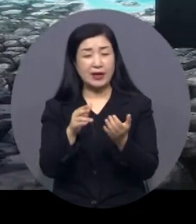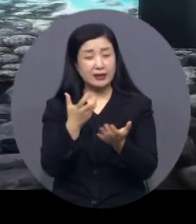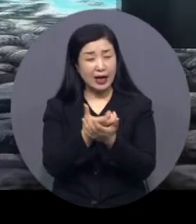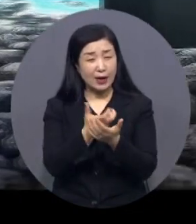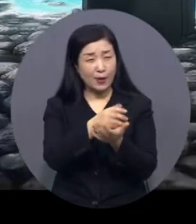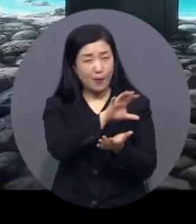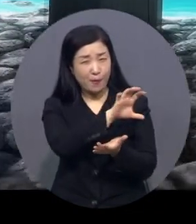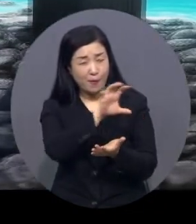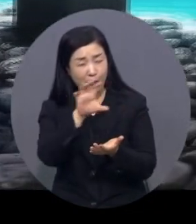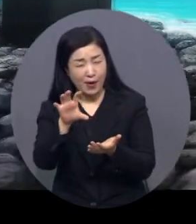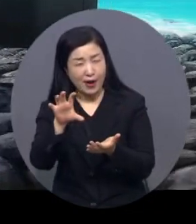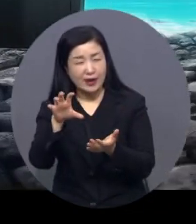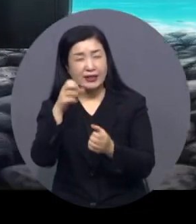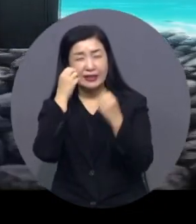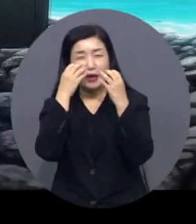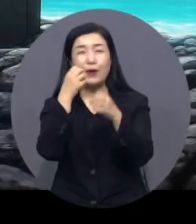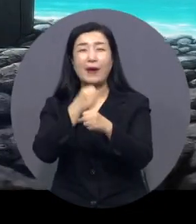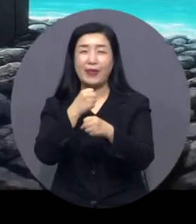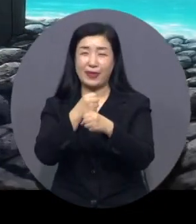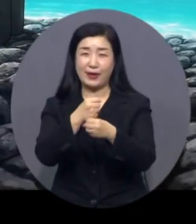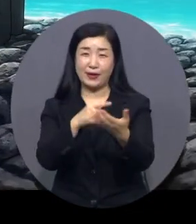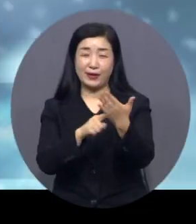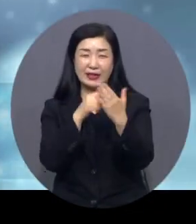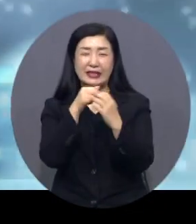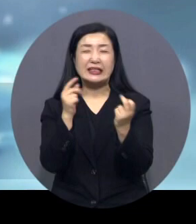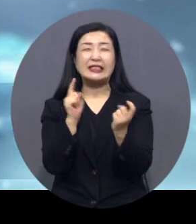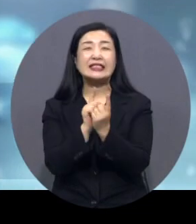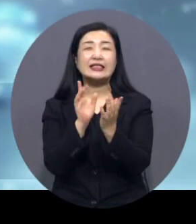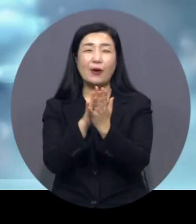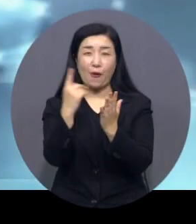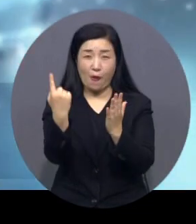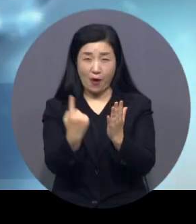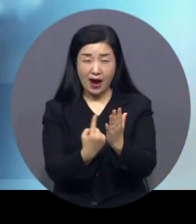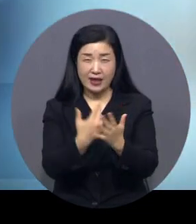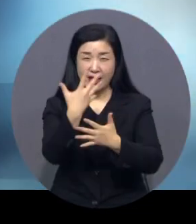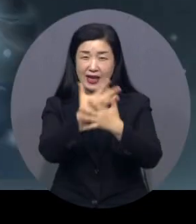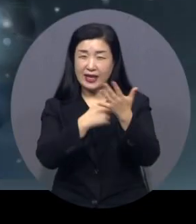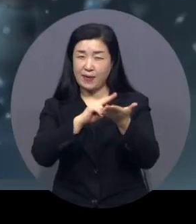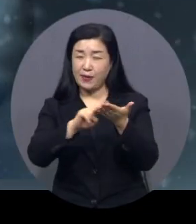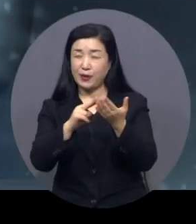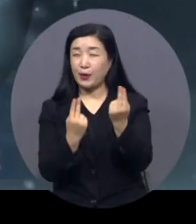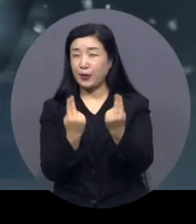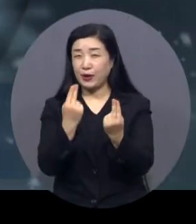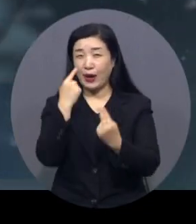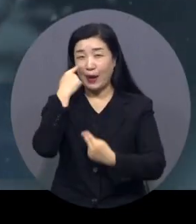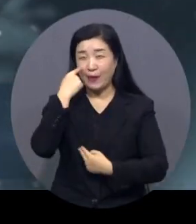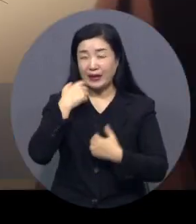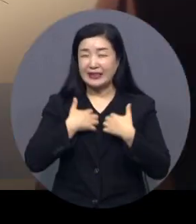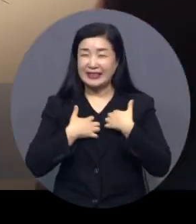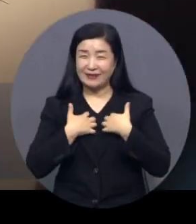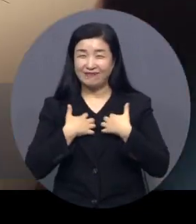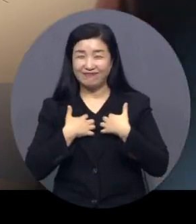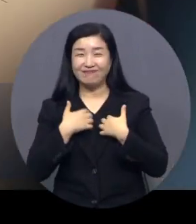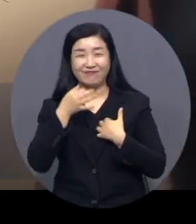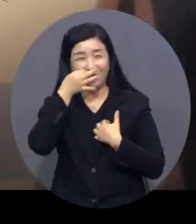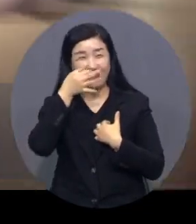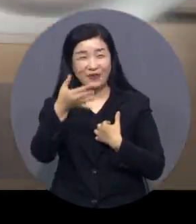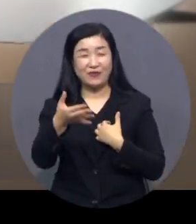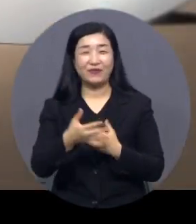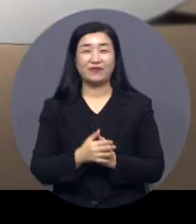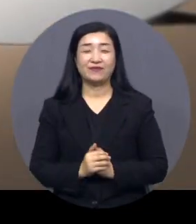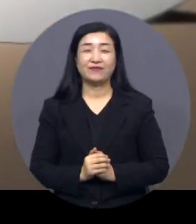새로 구현한 배경들도 있거든요. 직접 또 오셔서 애니메이션이랑 비교도 해보면서 즐겁게 즐길 수 있을 것